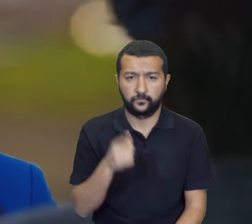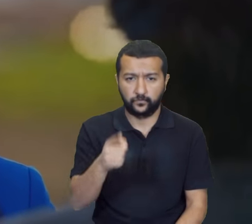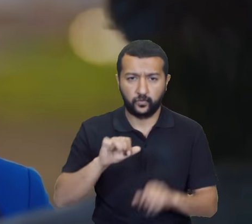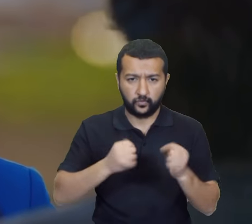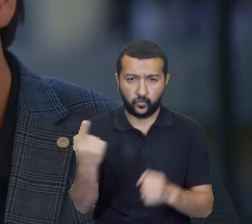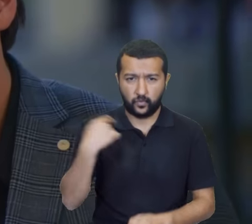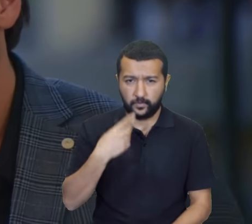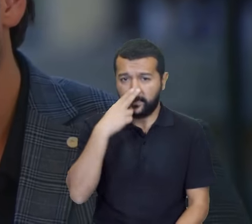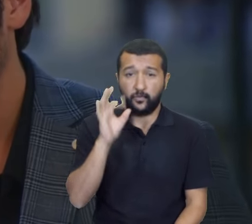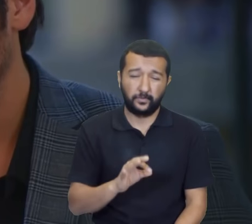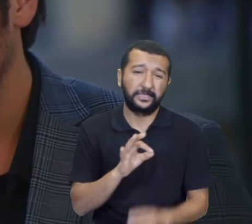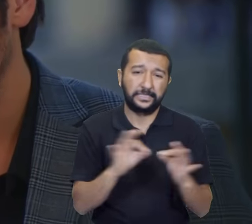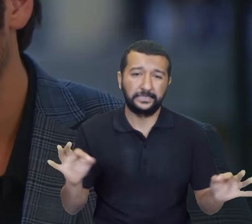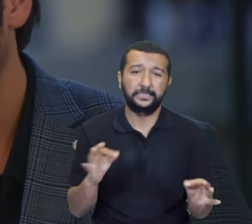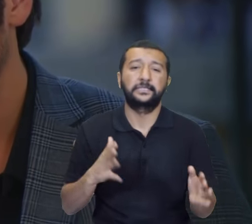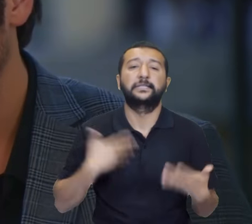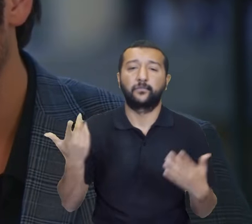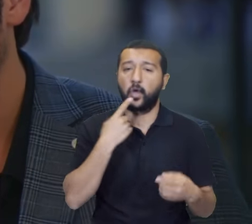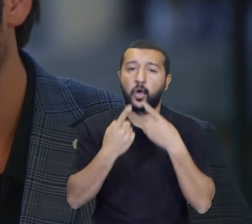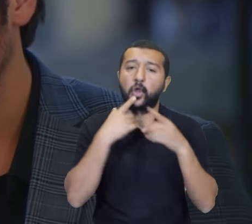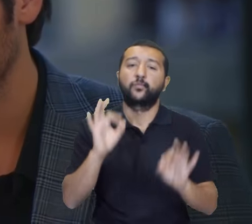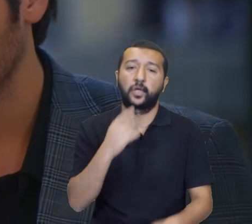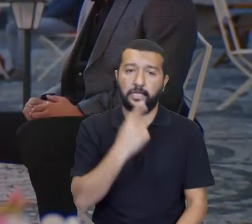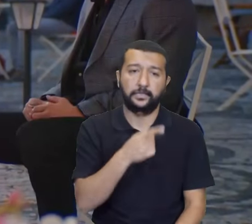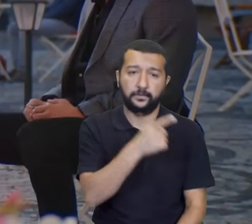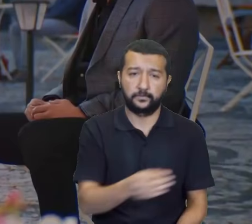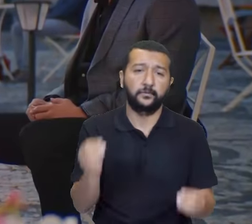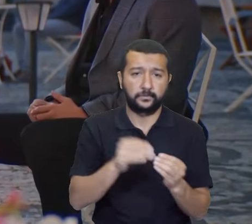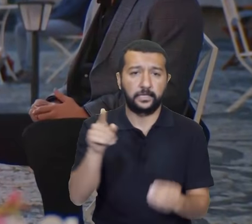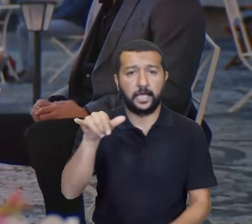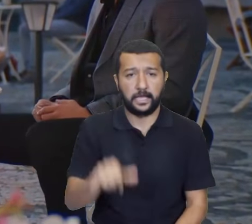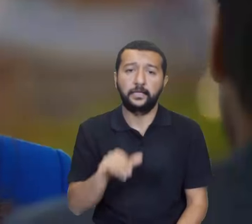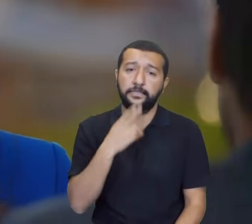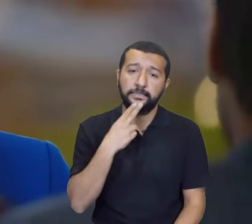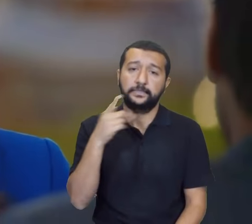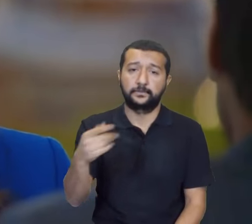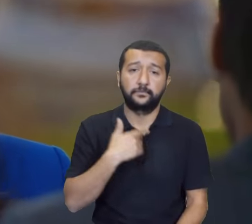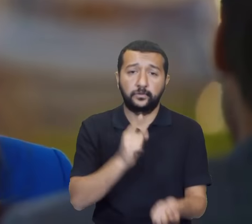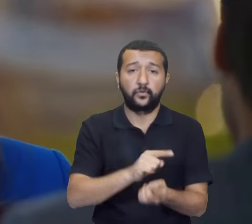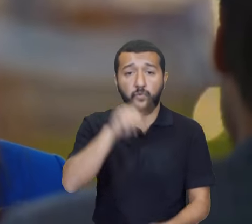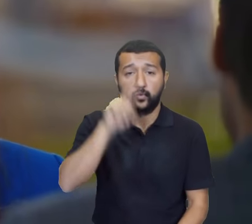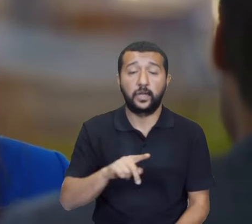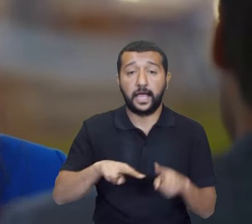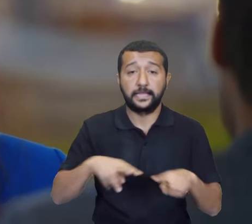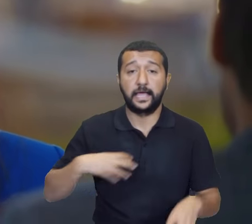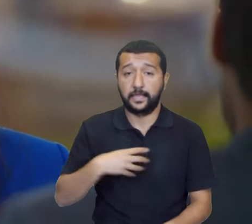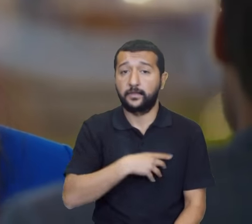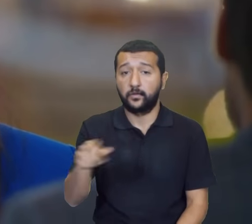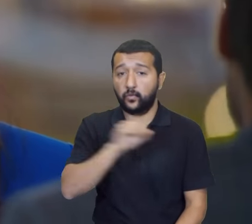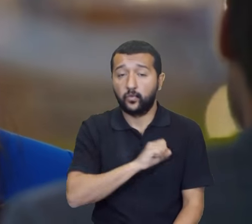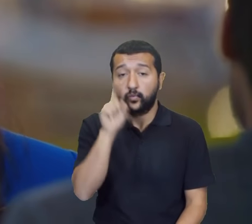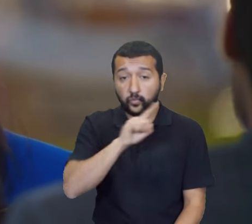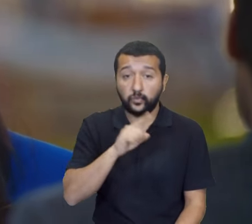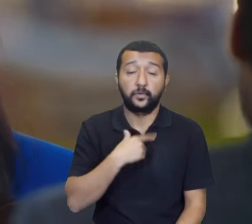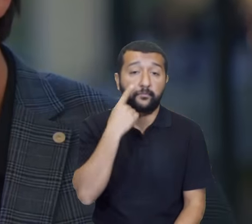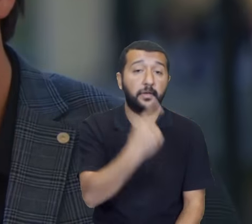Soğuk buluyor beni değil mi? Yani hiç gelmiyor, konuşmuyor falan dedi. Yerden göğe kadar haklı aslında kız. Ya ben o gün dönüp de Adile annenin telaşından yüzüne